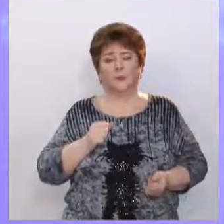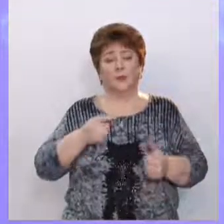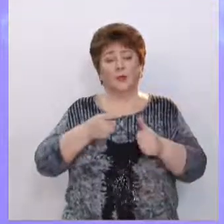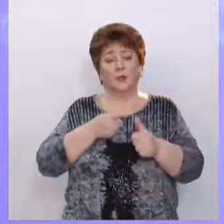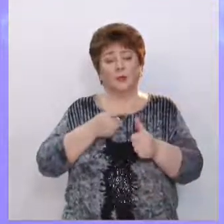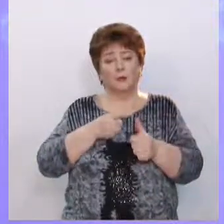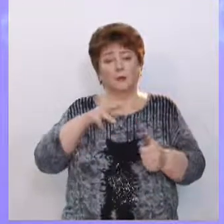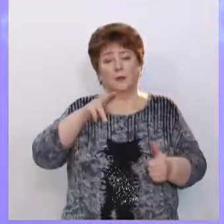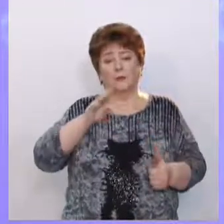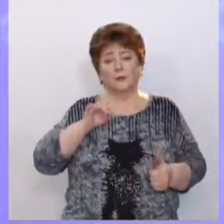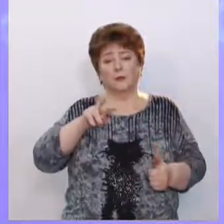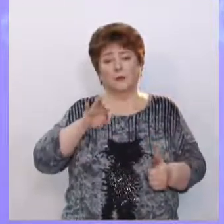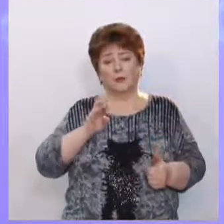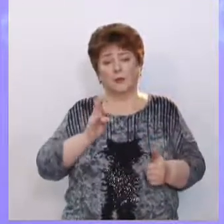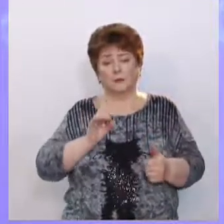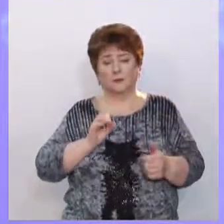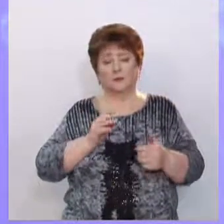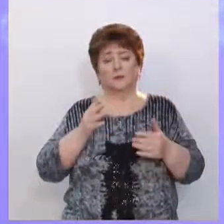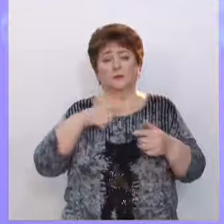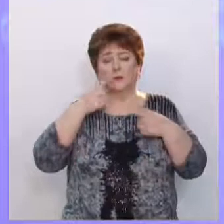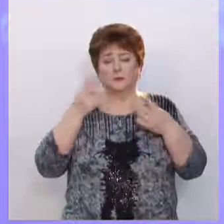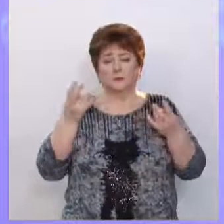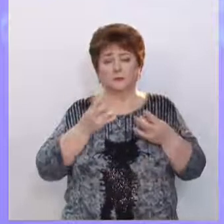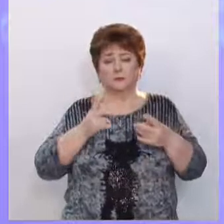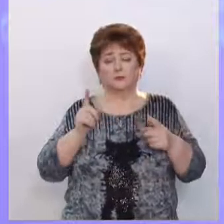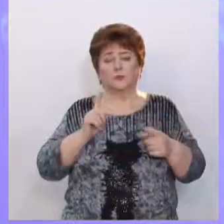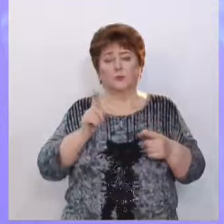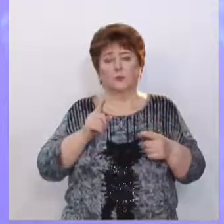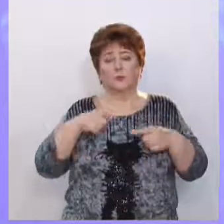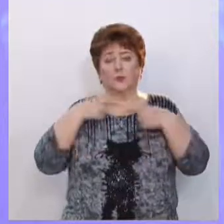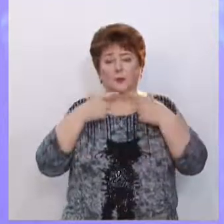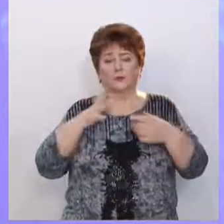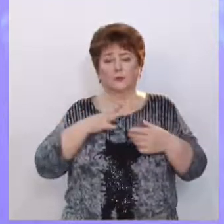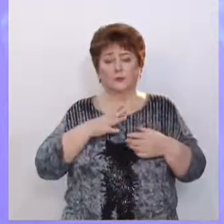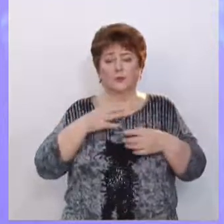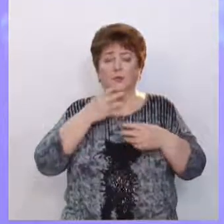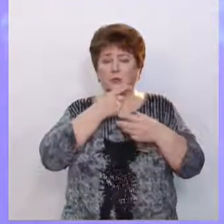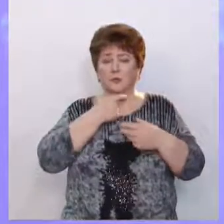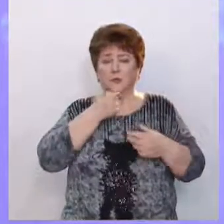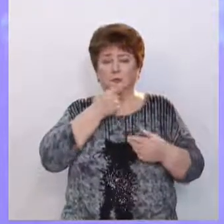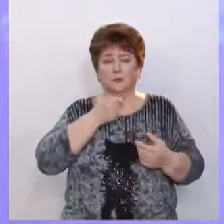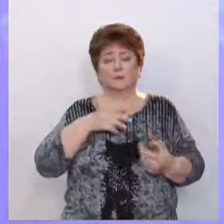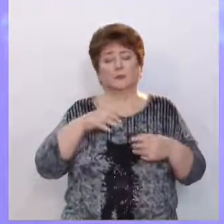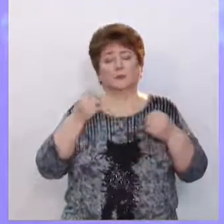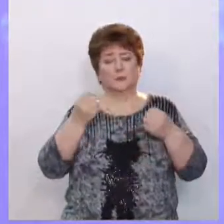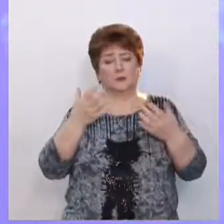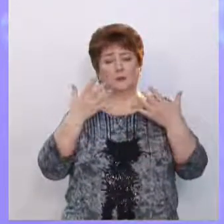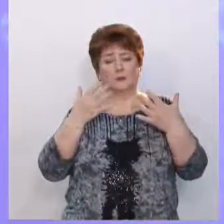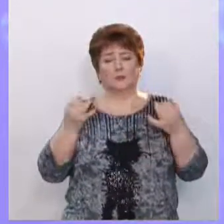Имена прилагательные в речи нужны для того, чтобы речь была красивой,